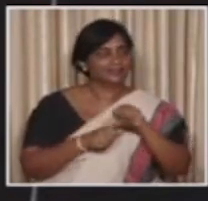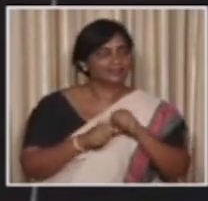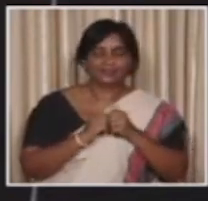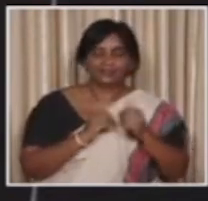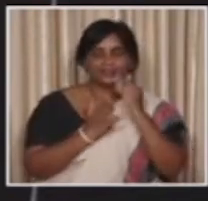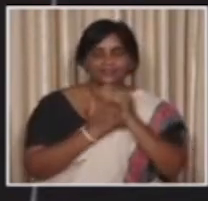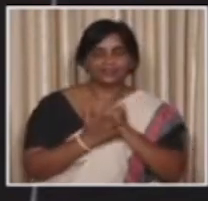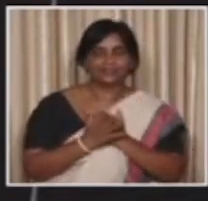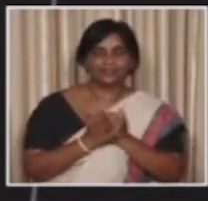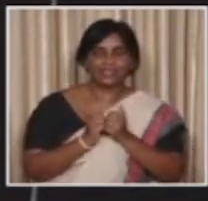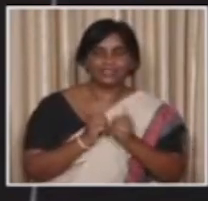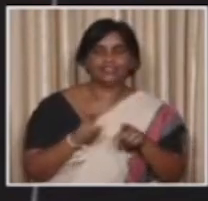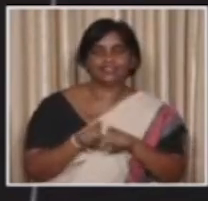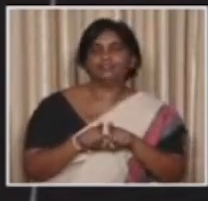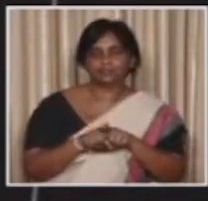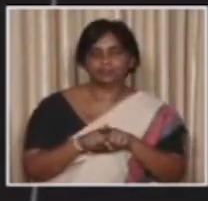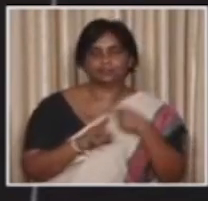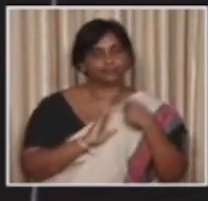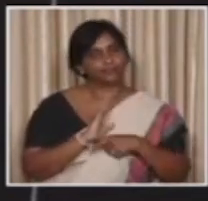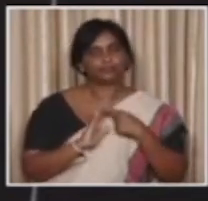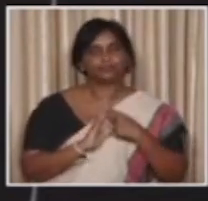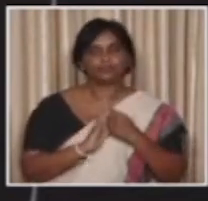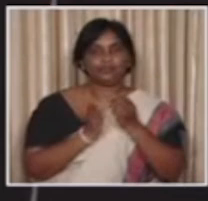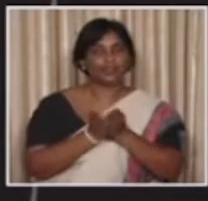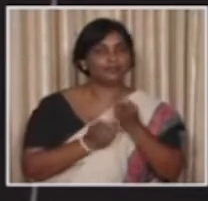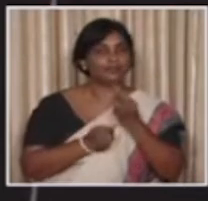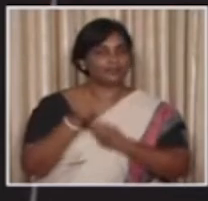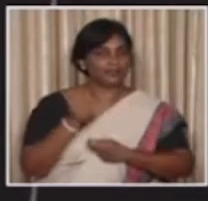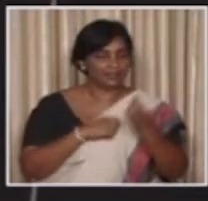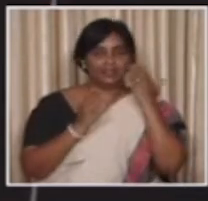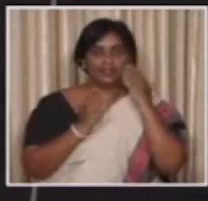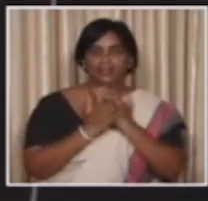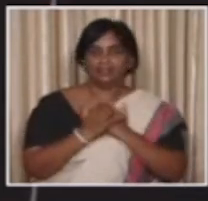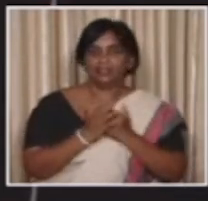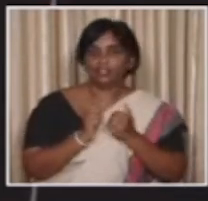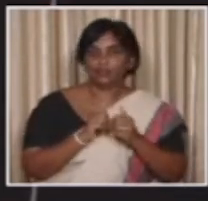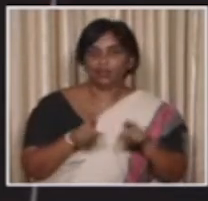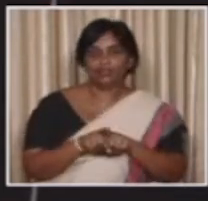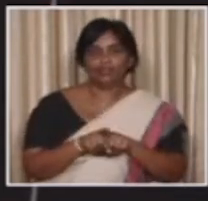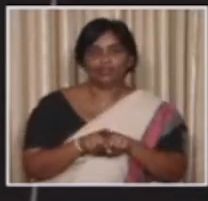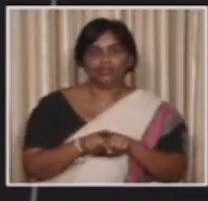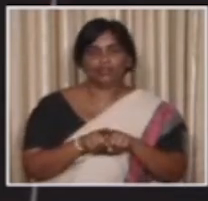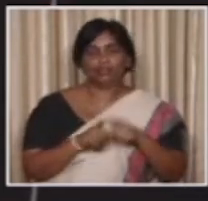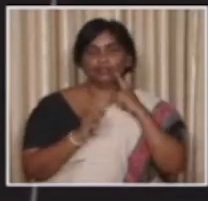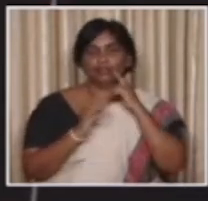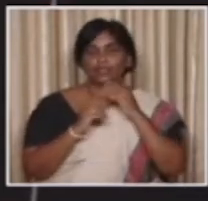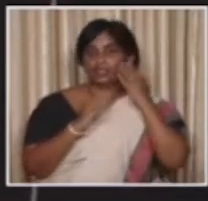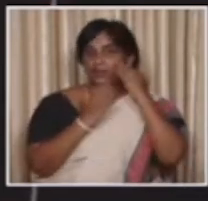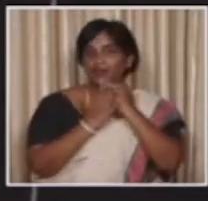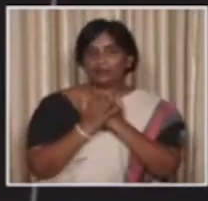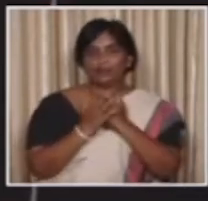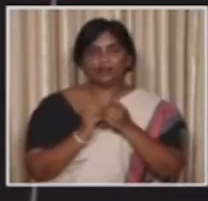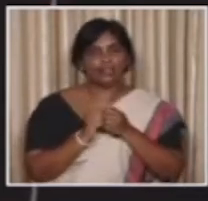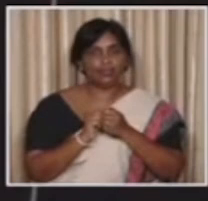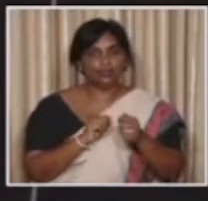කියනවා ගොඩක් වෙලාවට අපි කතා කරනවා අපේ රටේ සම්පත් අපි විකුණනවායි කියලා කතා කරනවා. මේවා පෞද්ගලිකකරණය කරනවායි කියලා කියනවා. දැන් අපි ගත්තොතින් රාජ්‍ය